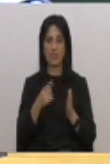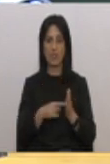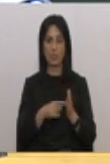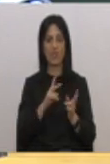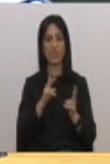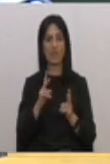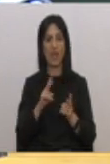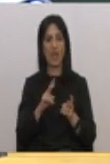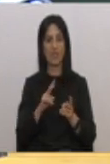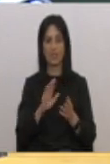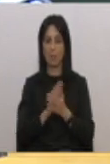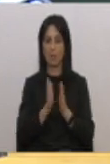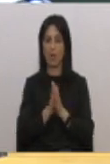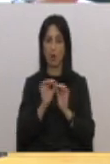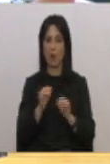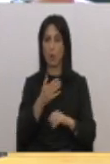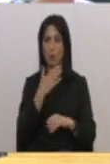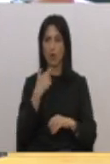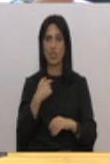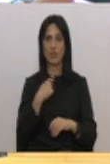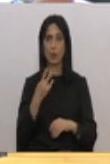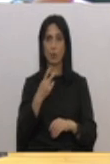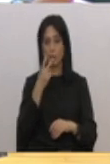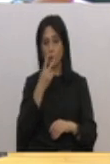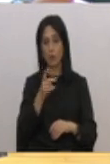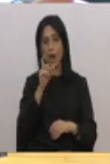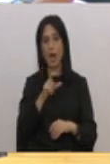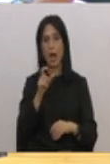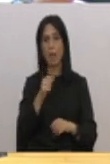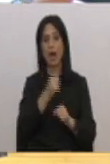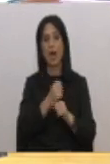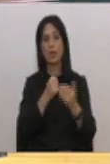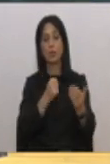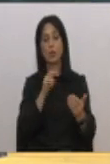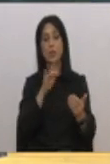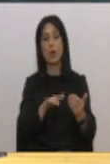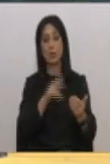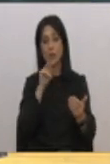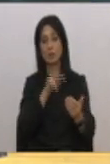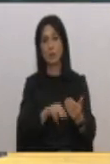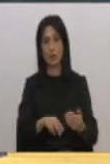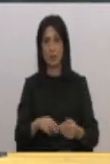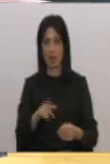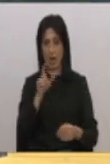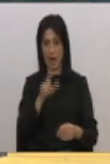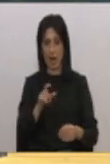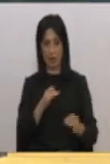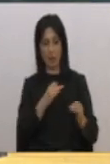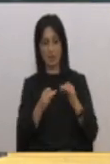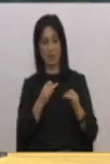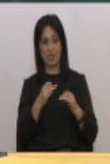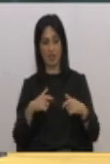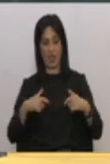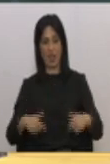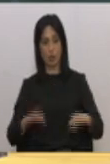ვიღაც პირობას არ იცავს, რა თქმა უნდა, ჩვენ უნდა გადავხედოთ ამ ადამიანების გაკეთებულ კონკრეტულ საქმეს. Ჩვენ დღეს ადამიანები გვესაუბრებიან